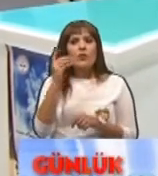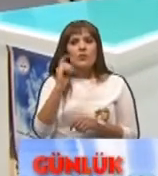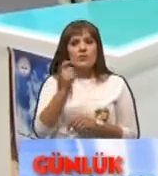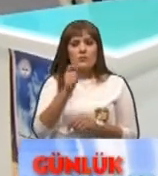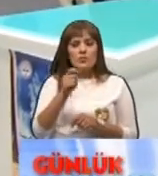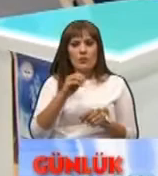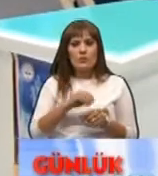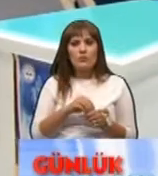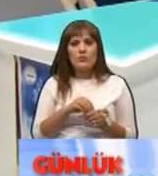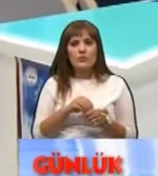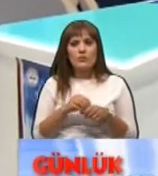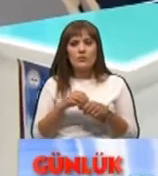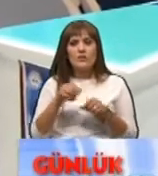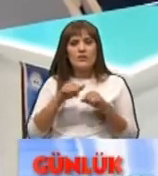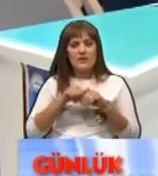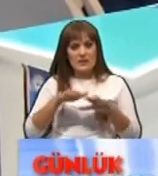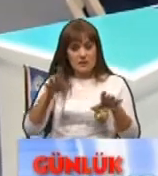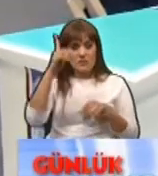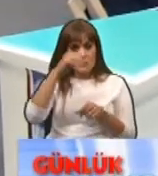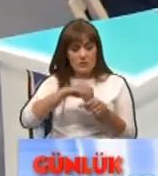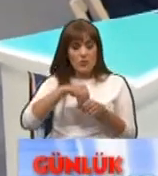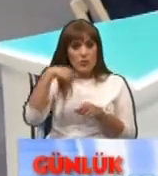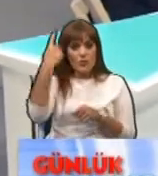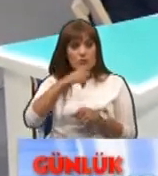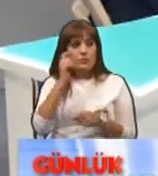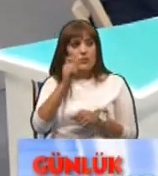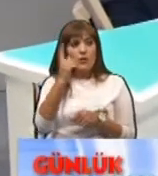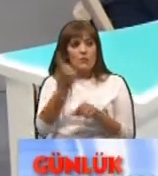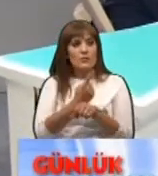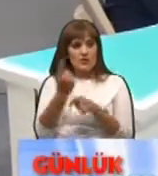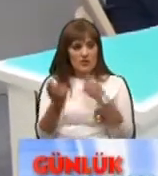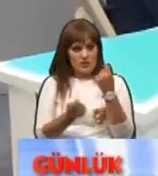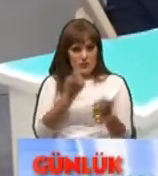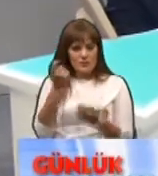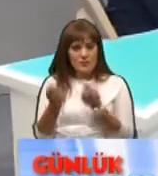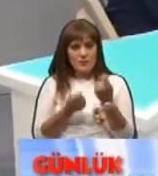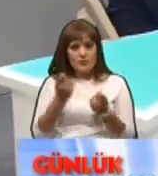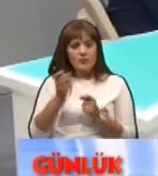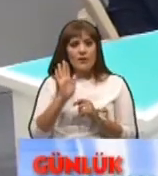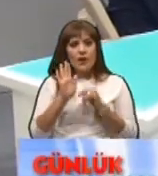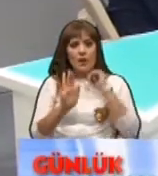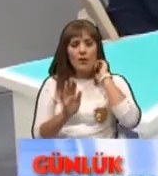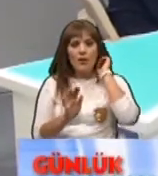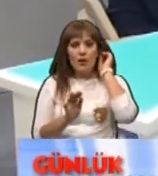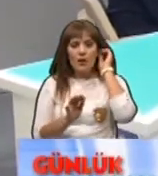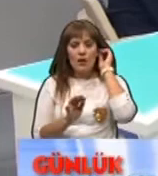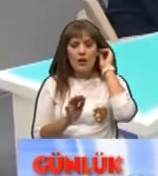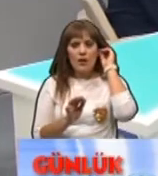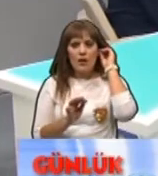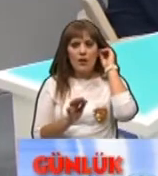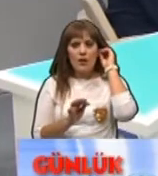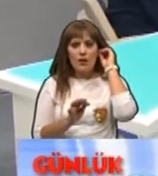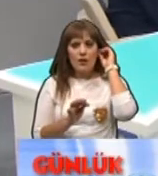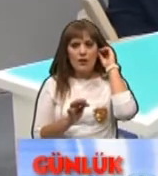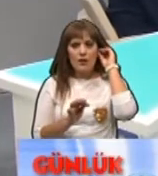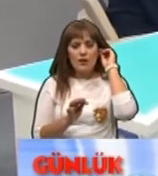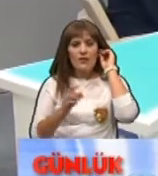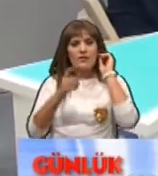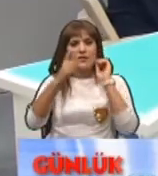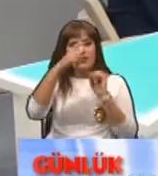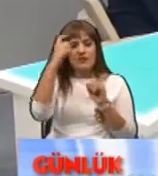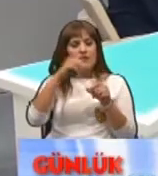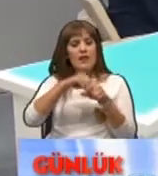hekim için, evet. Sistem için. Onun için zor bir iş. Ama dermatoloji uzmanları, plastik